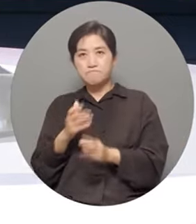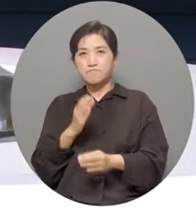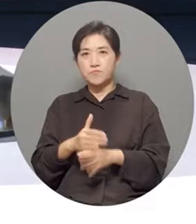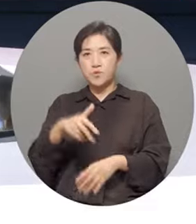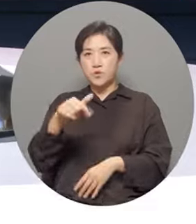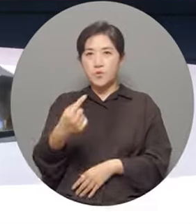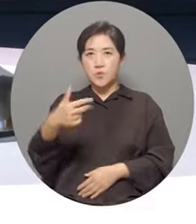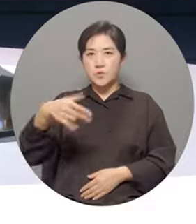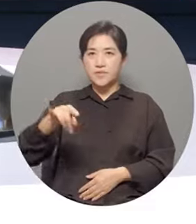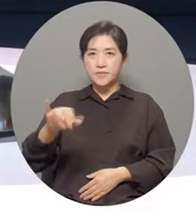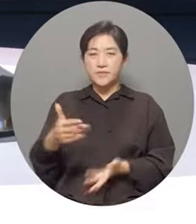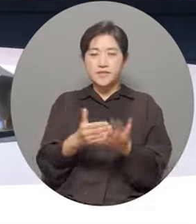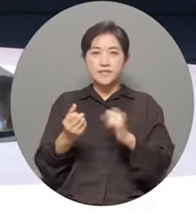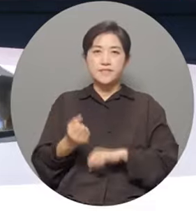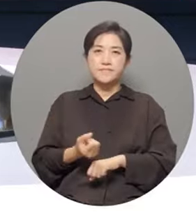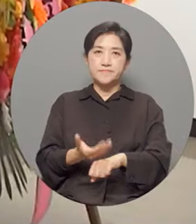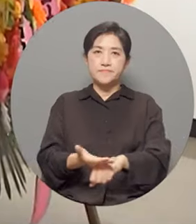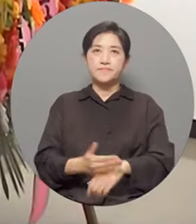고재민